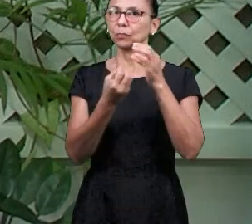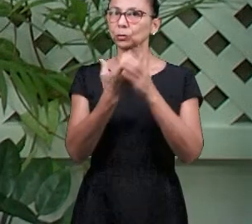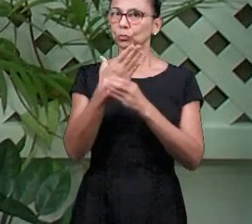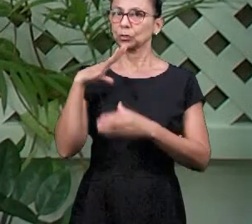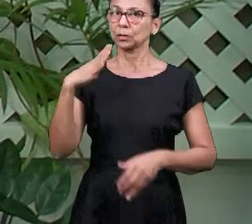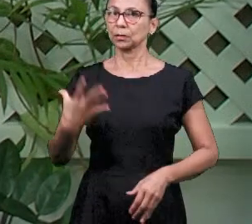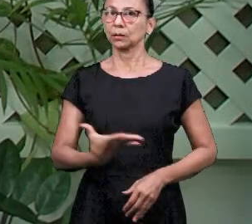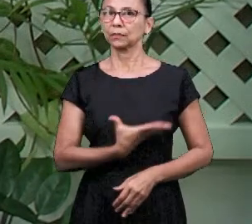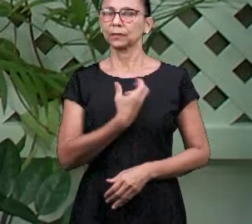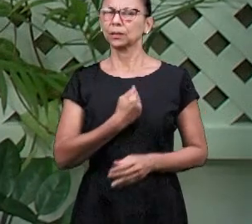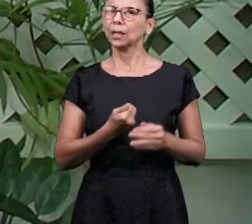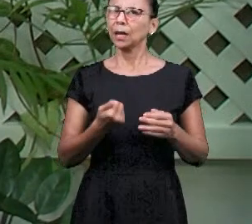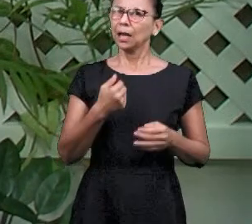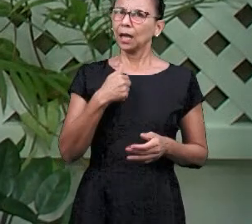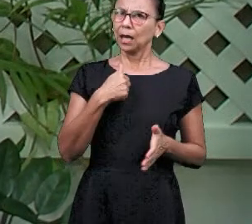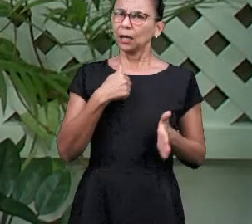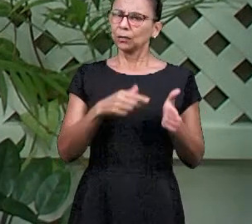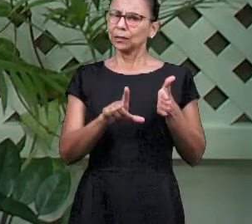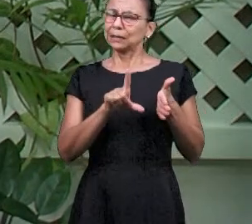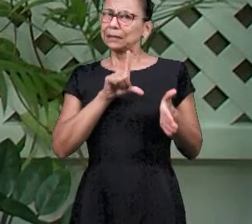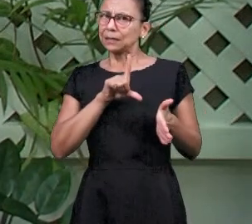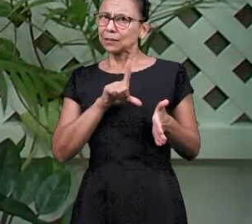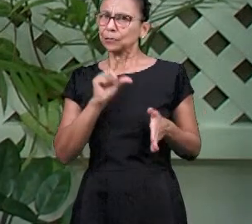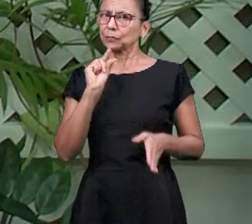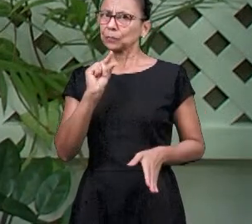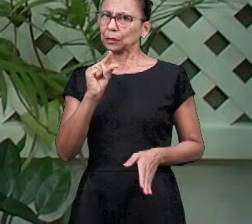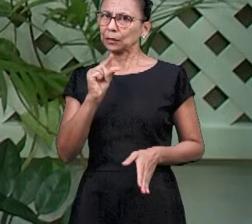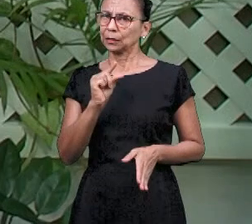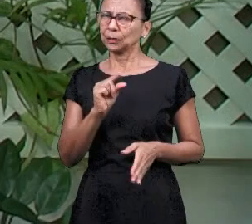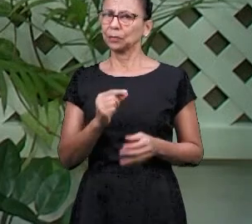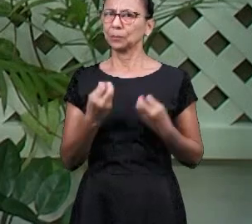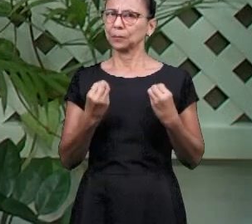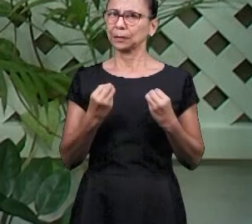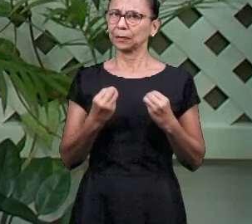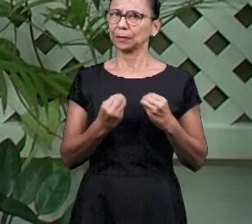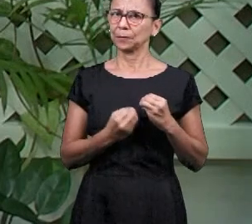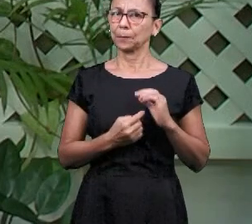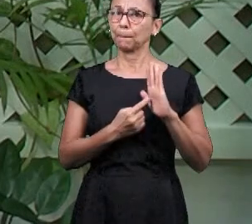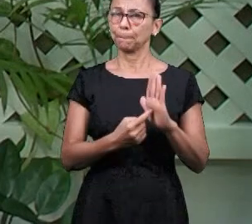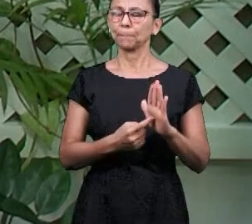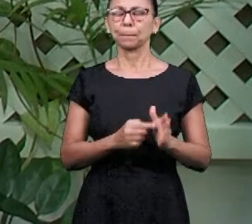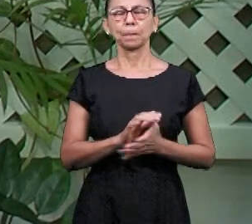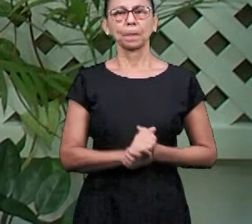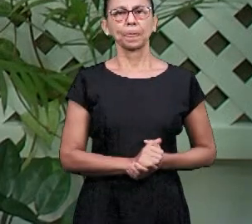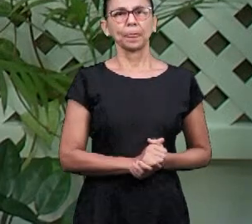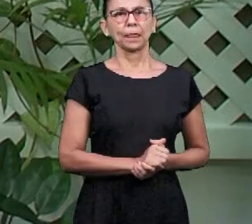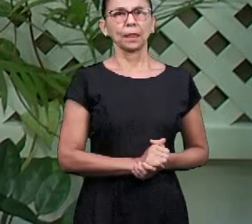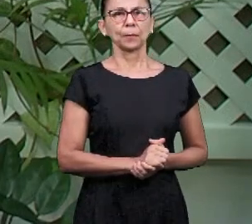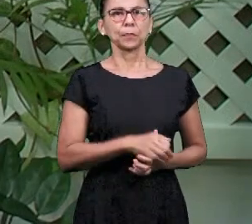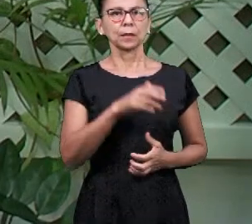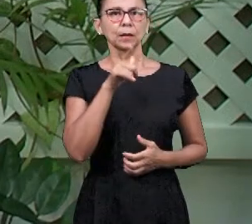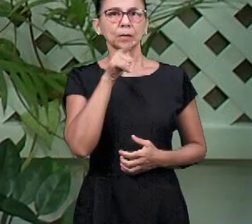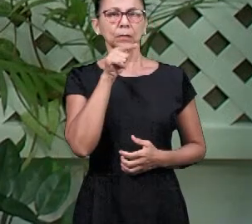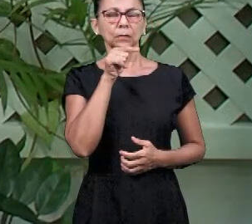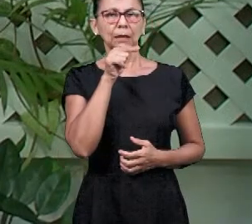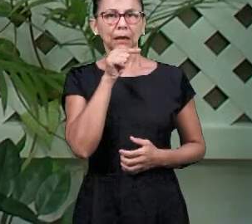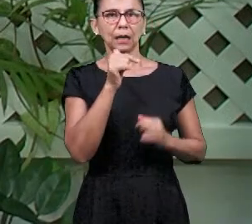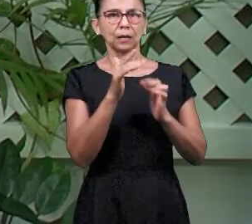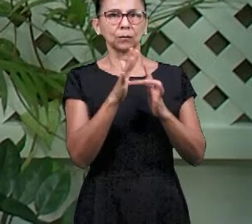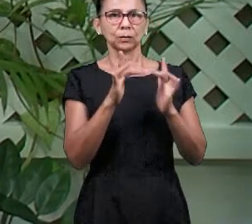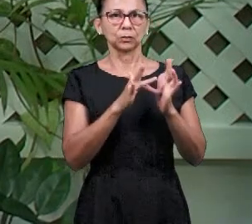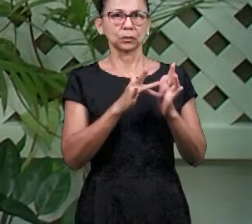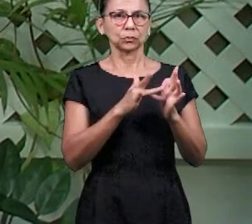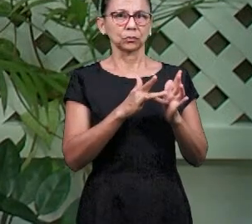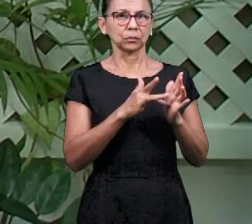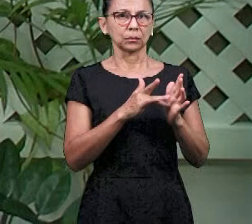de celui qui n'a pas l'époux, celui qui n'a pas la rencontre avec Jésus. Et le